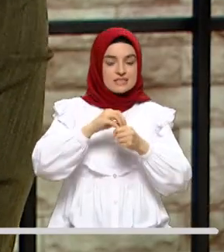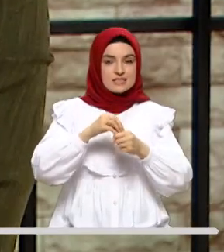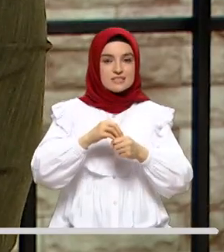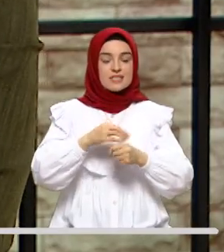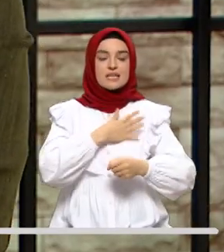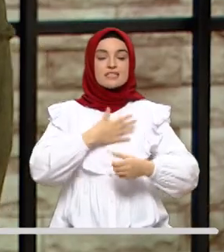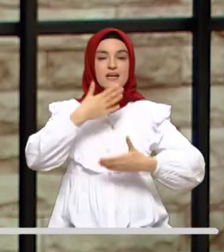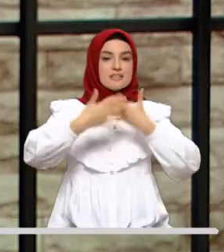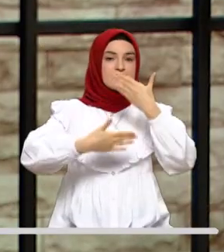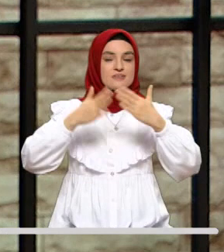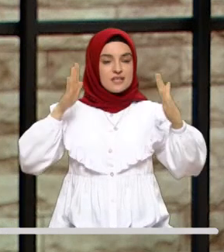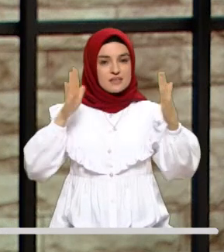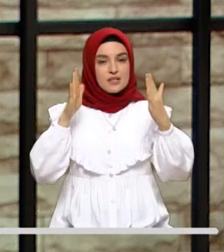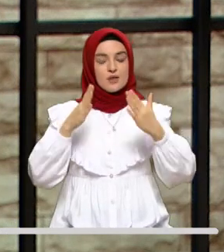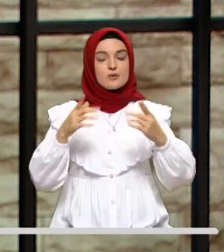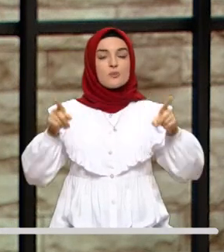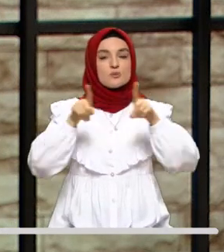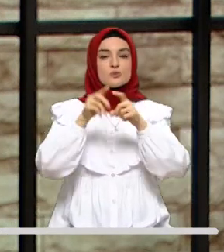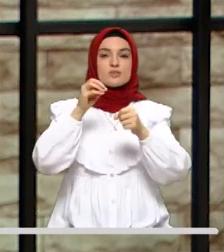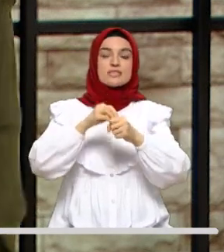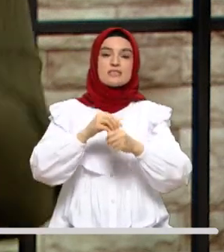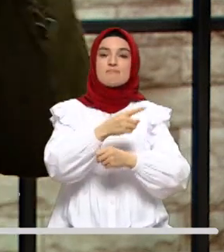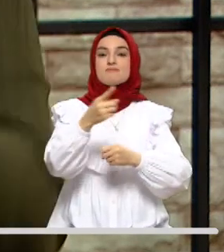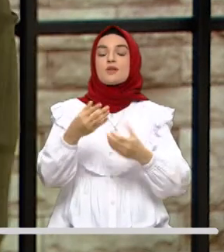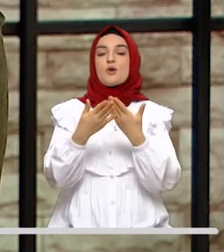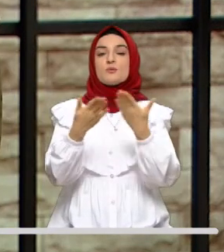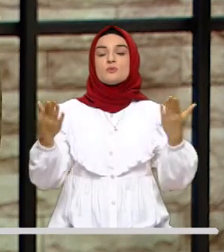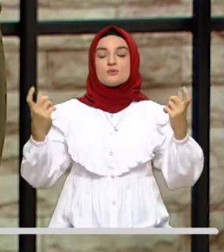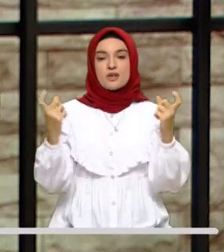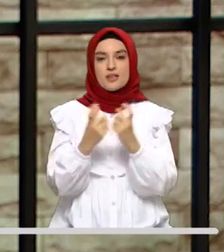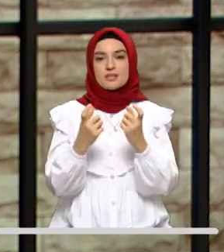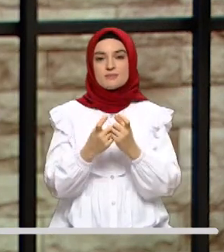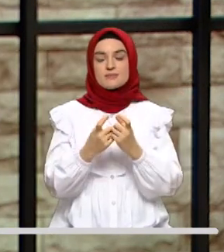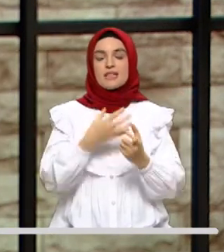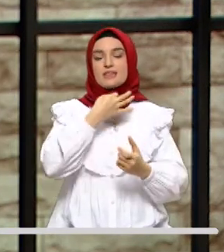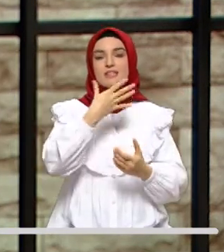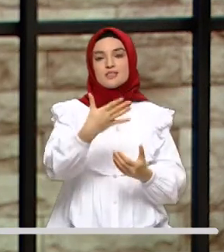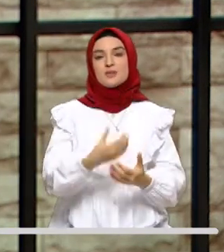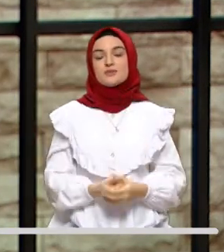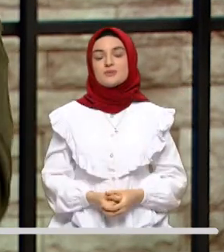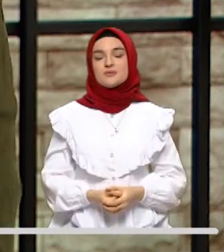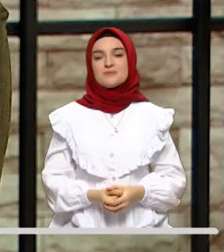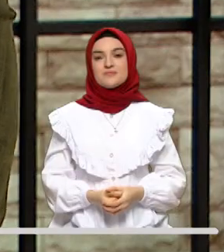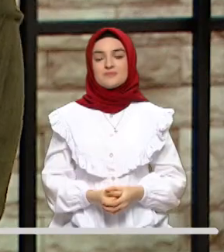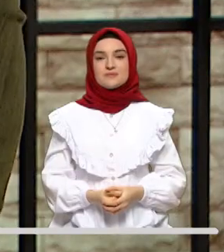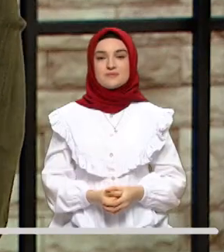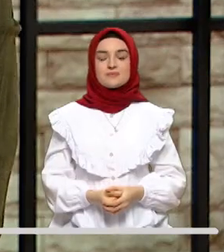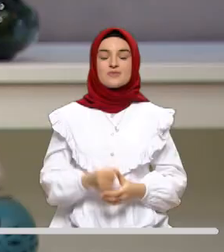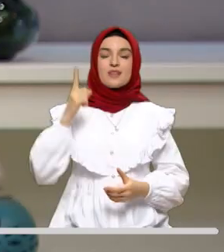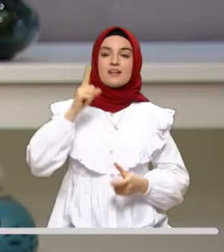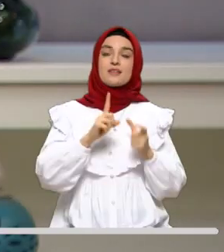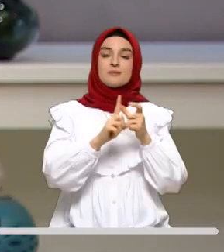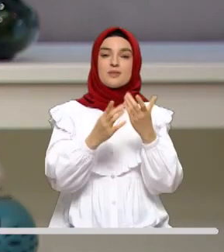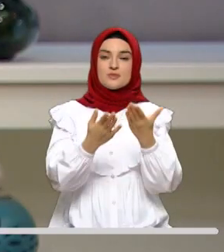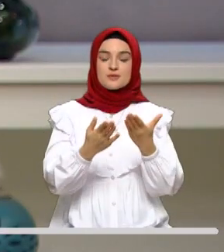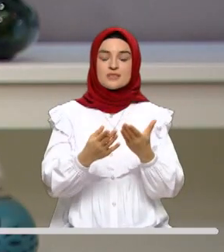ekranlarından necip milletimizle buluştuğunuz için sizlere ve bütün ekibinize hasreten teşekkür ediyorum. Kalbin sahibine emanet olun. Katılımınız